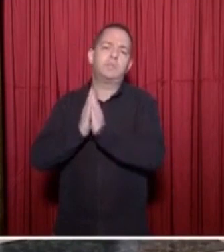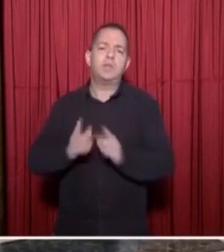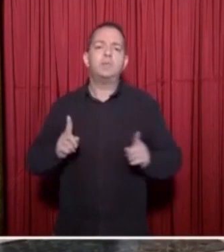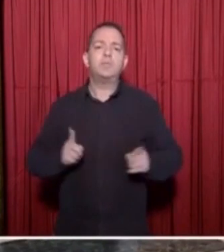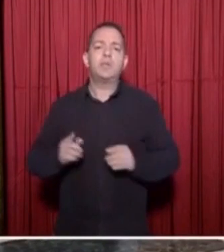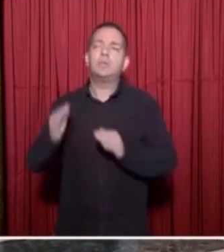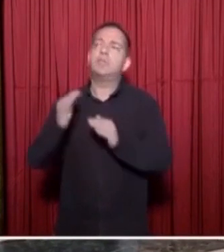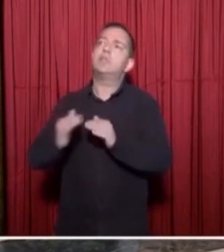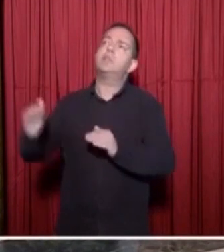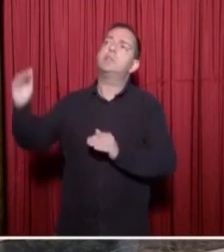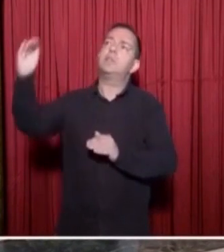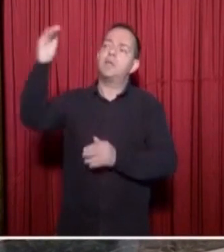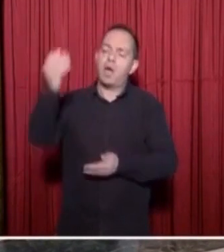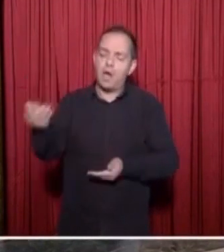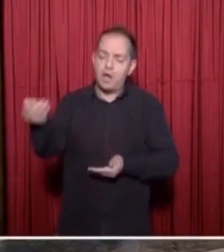δεηθούμεν. Κύριε